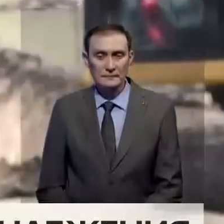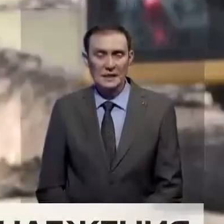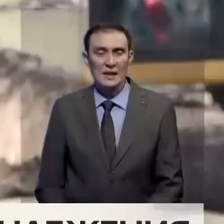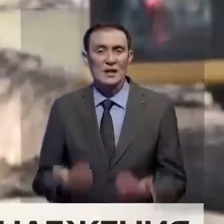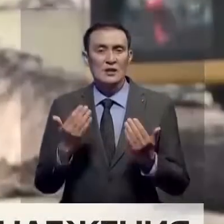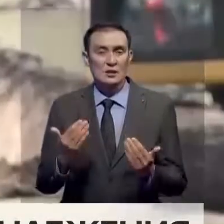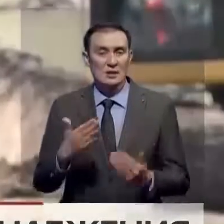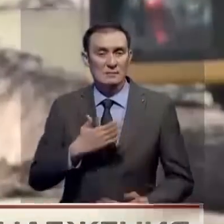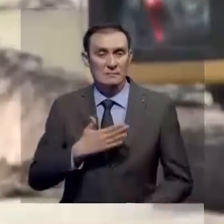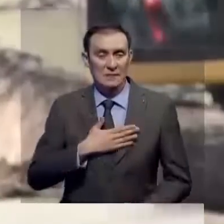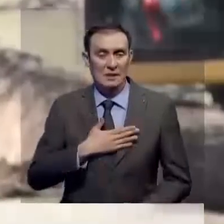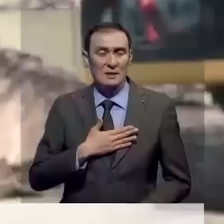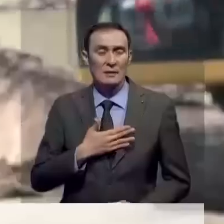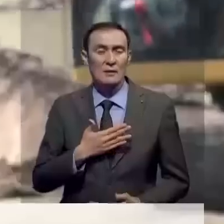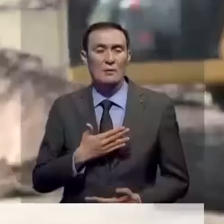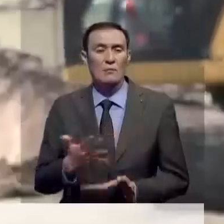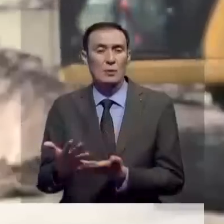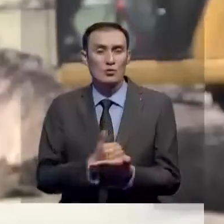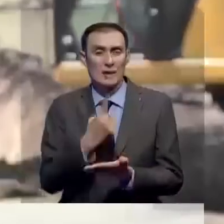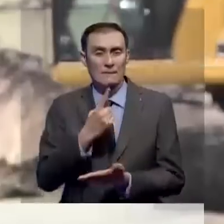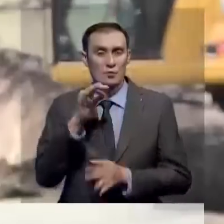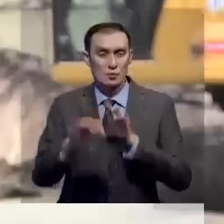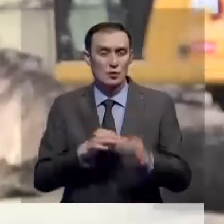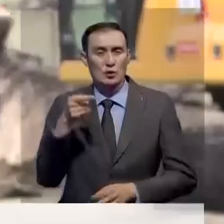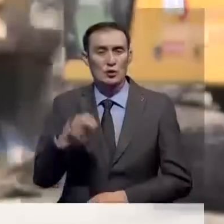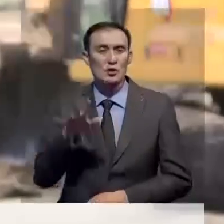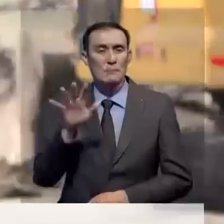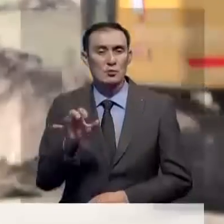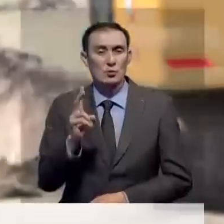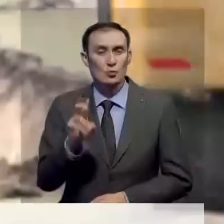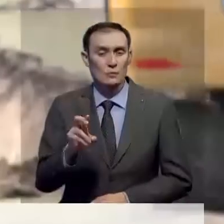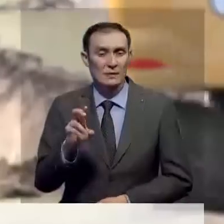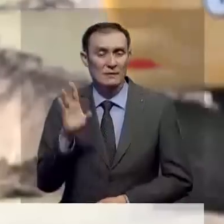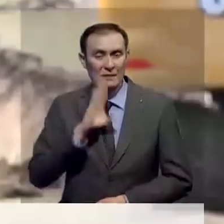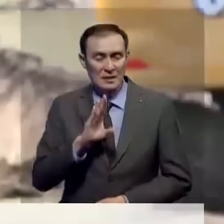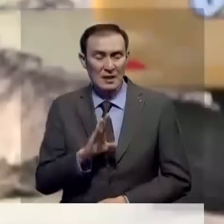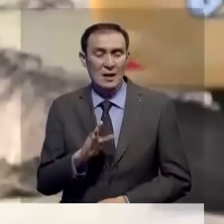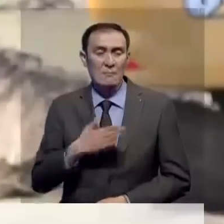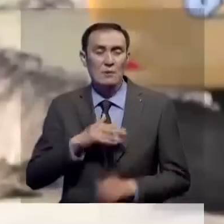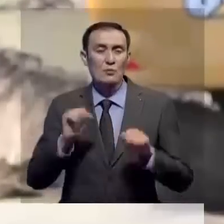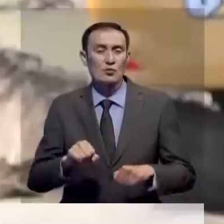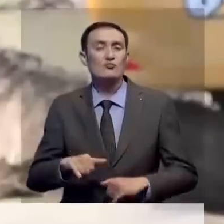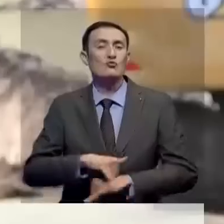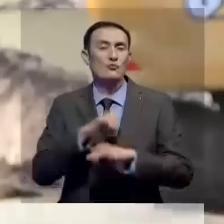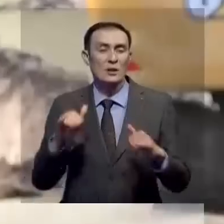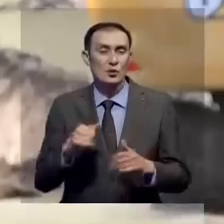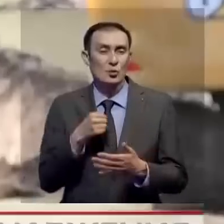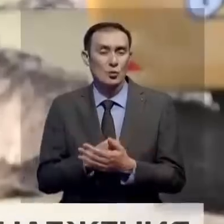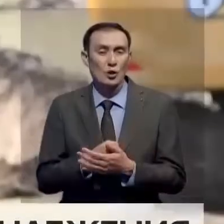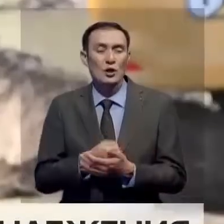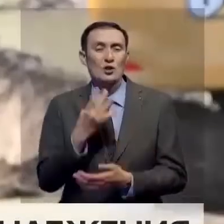Сейчас в данный момент мы получаем, допустим, в сутки 1500 кубов, а по проекту мы можем довести этот